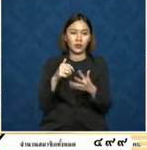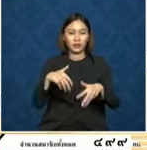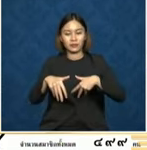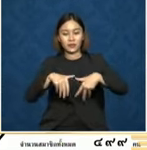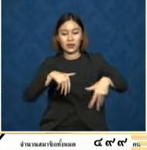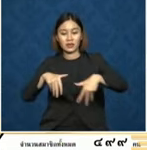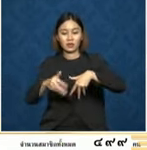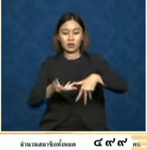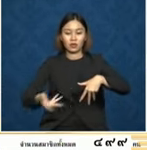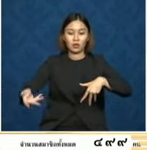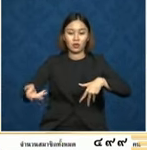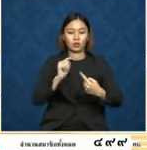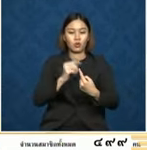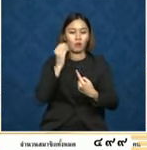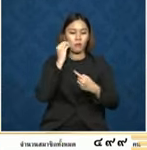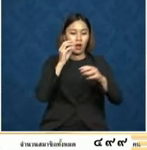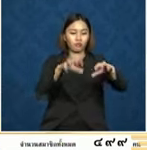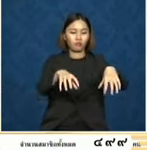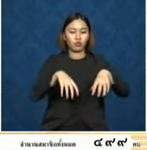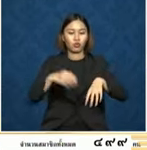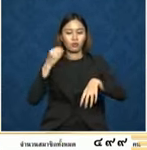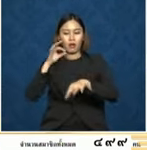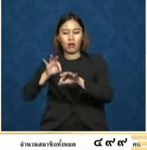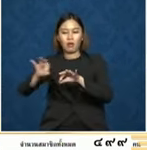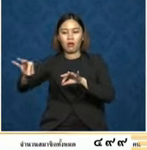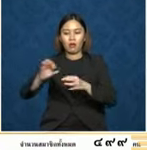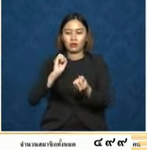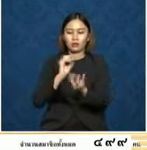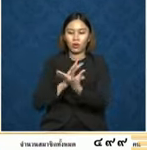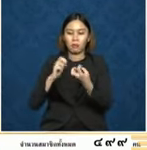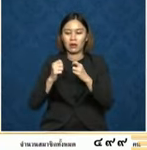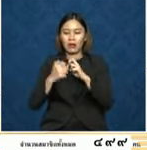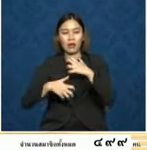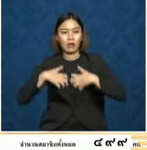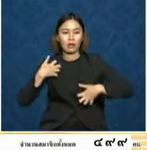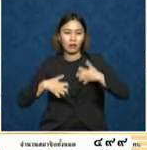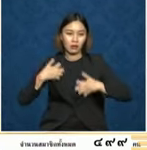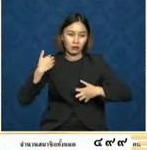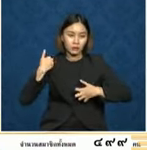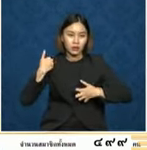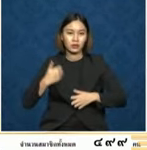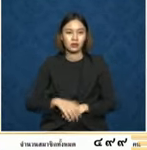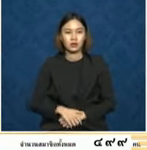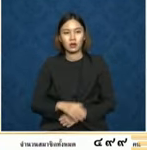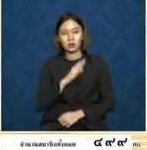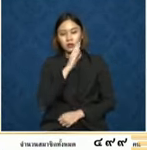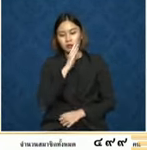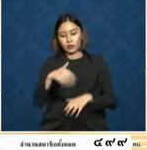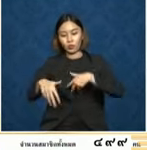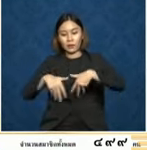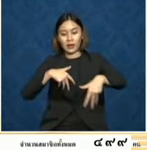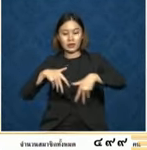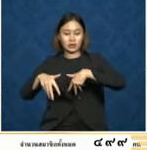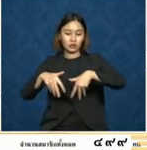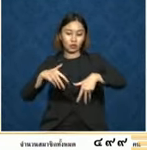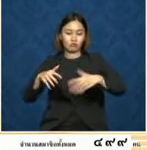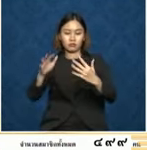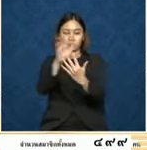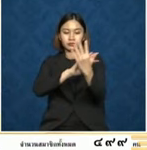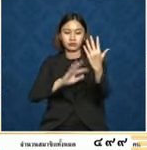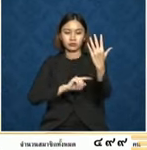เราในหมู่บ้านถิ่นทุรกันดารเดือดร้อนมากถ้าพี่น้องประชาชนทั่วประเ